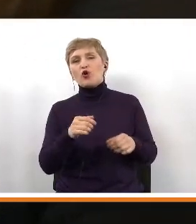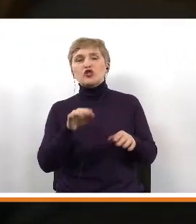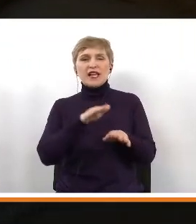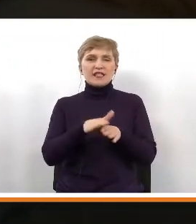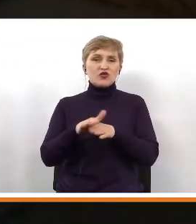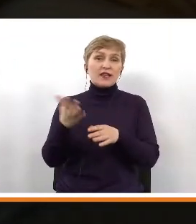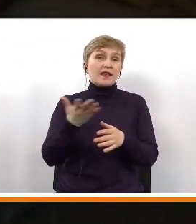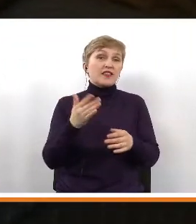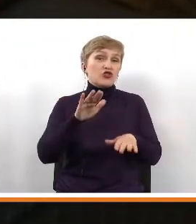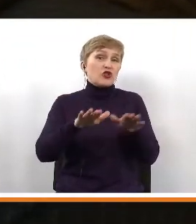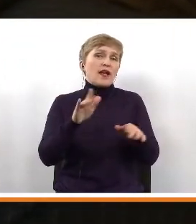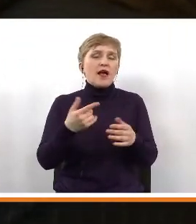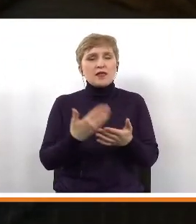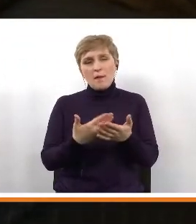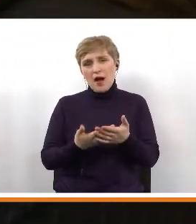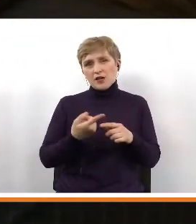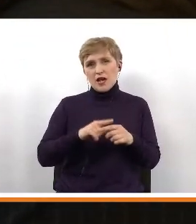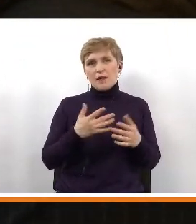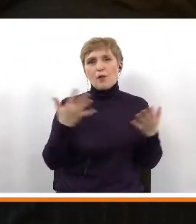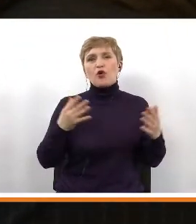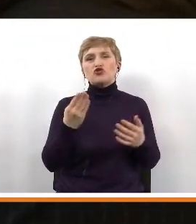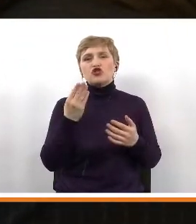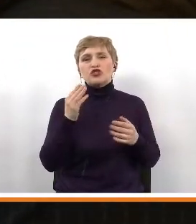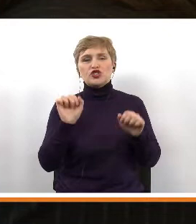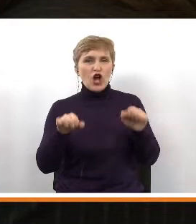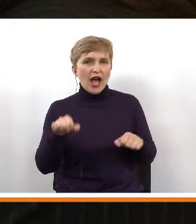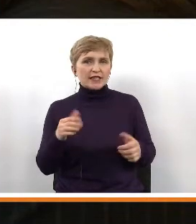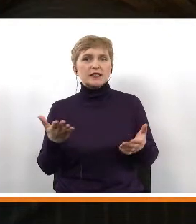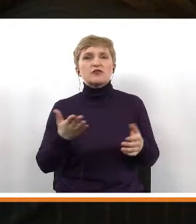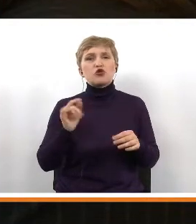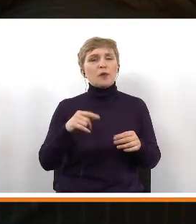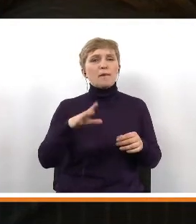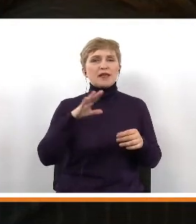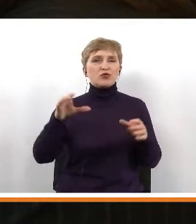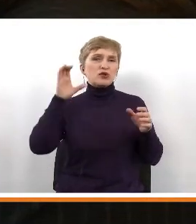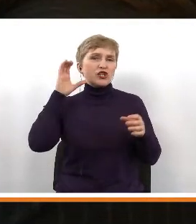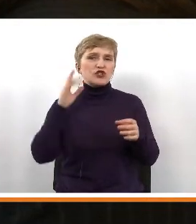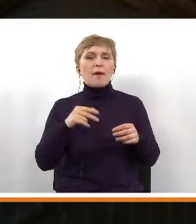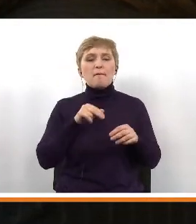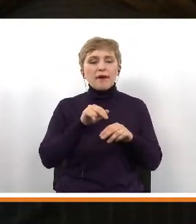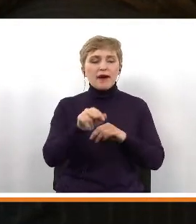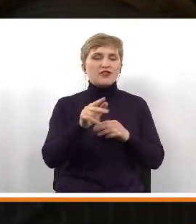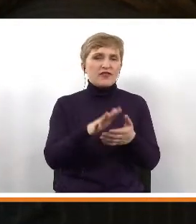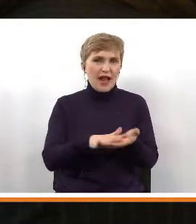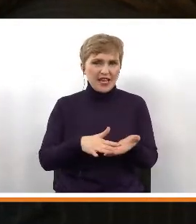иные шаги, нам кажется, это имеет больше шансов на то, чтобы быть услышанными и на прохождение в дальнейшем.